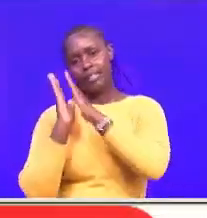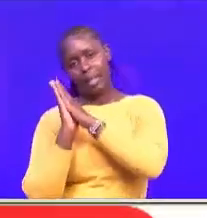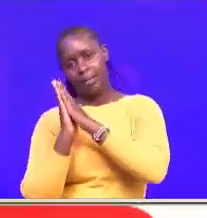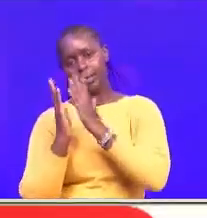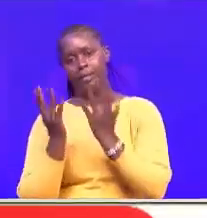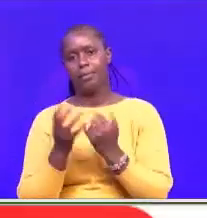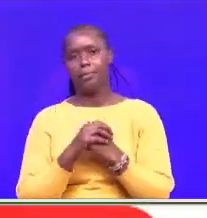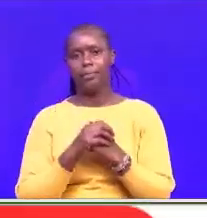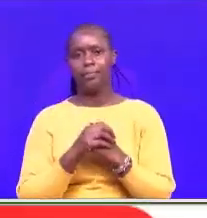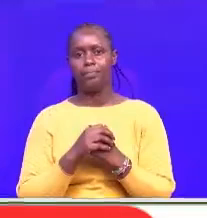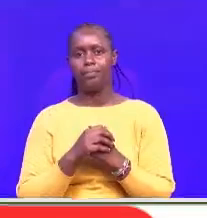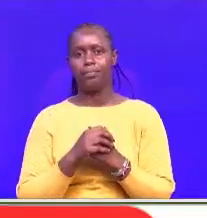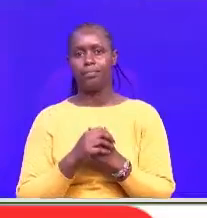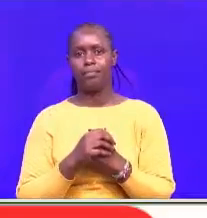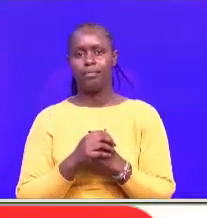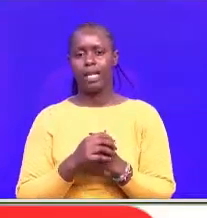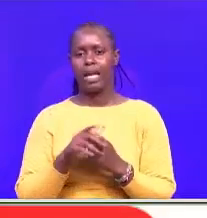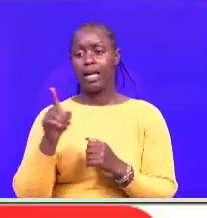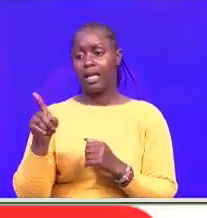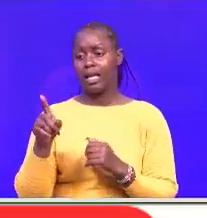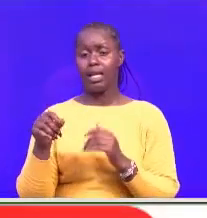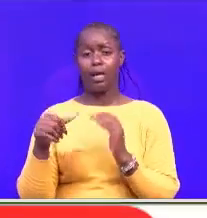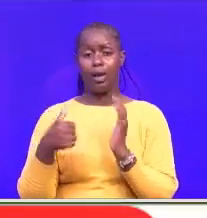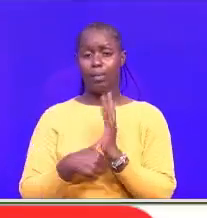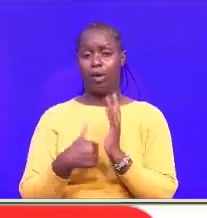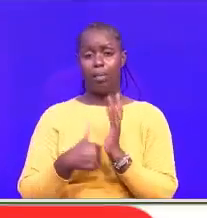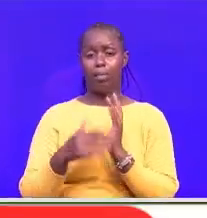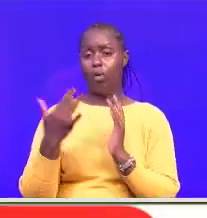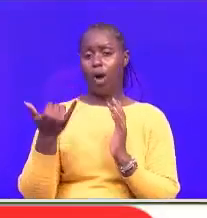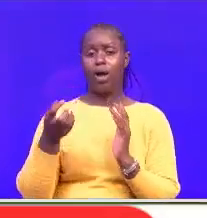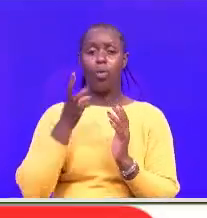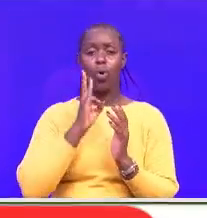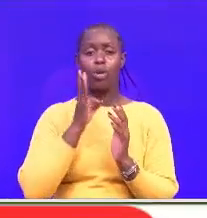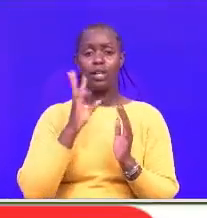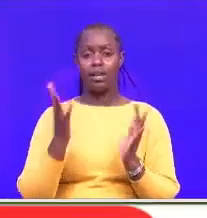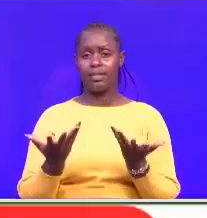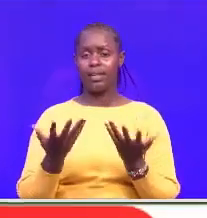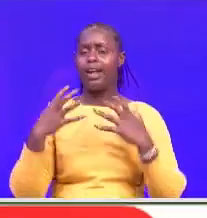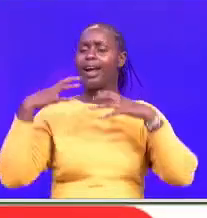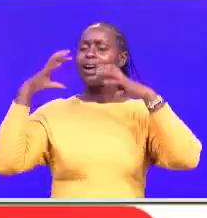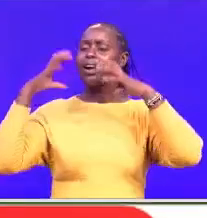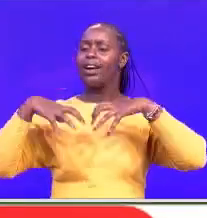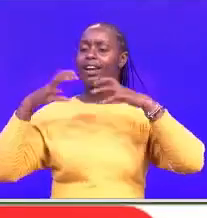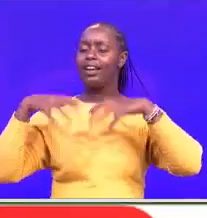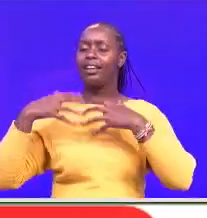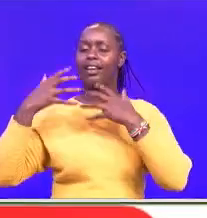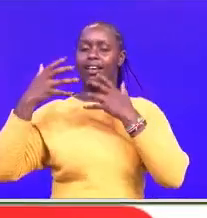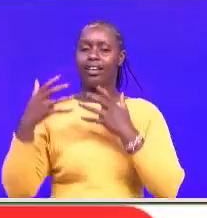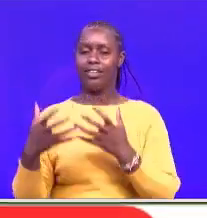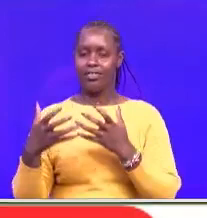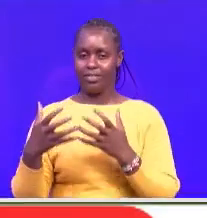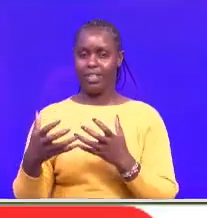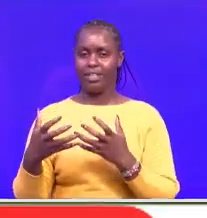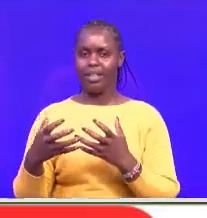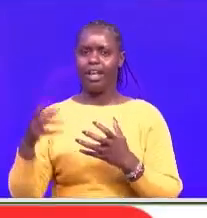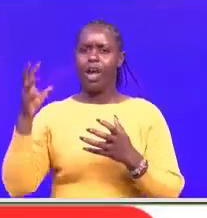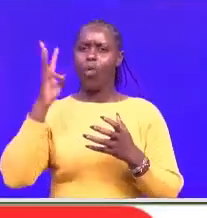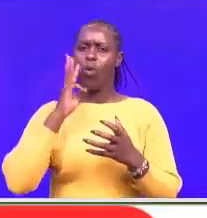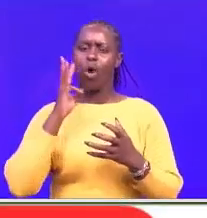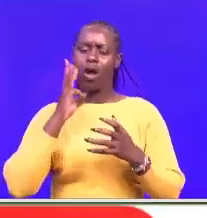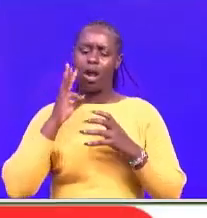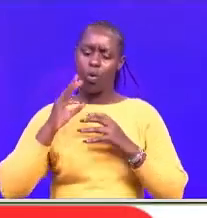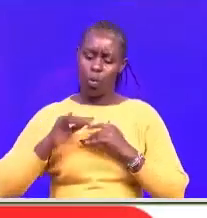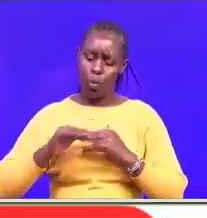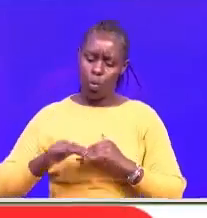usingizi. Ni shauri ya maji. Mvua inanyesha nyingi na maji imefika paka kwa